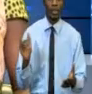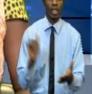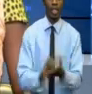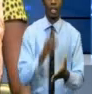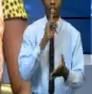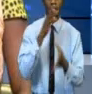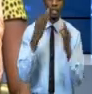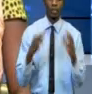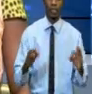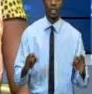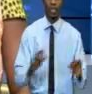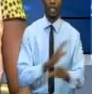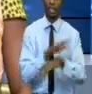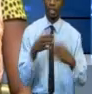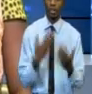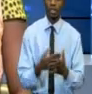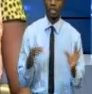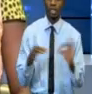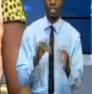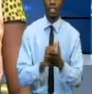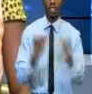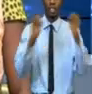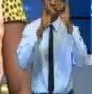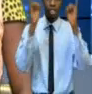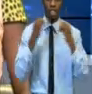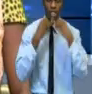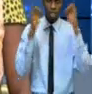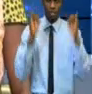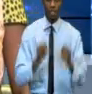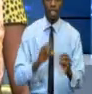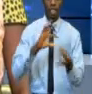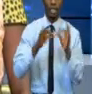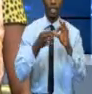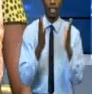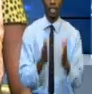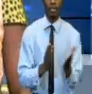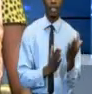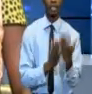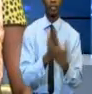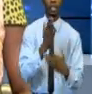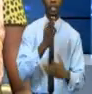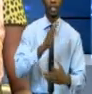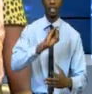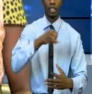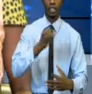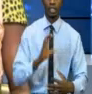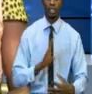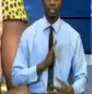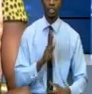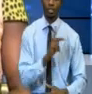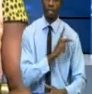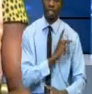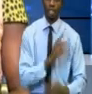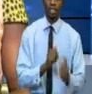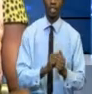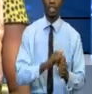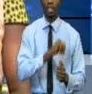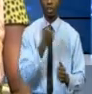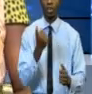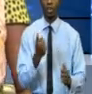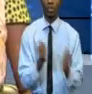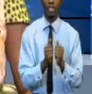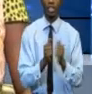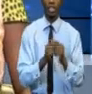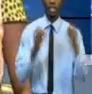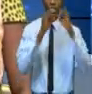Et c'est la fin complète de cette édition du journal qui a été traduit en langage des signes par Job Kazadi. Le prochain rendez-vous à 21h, les